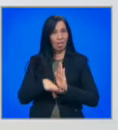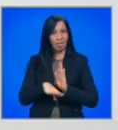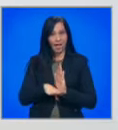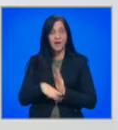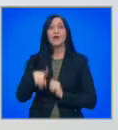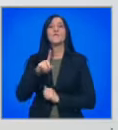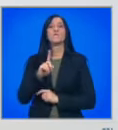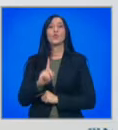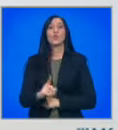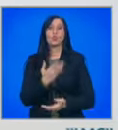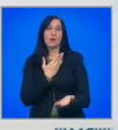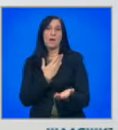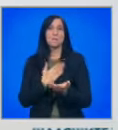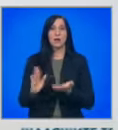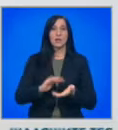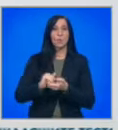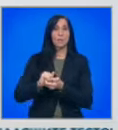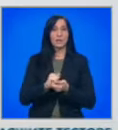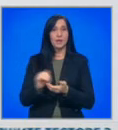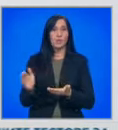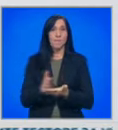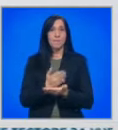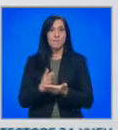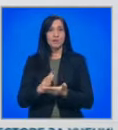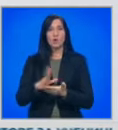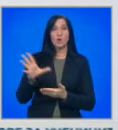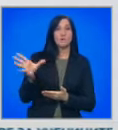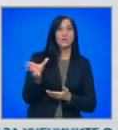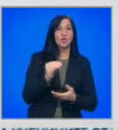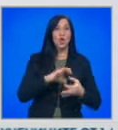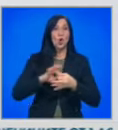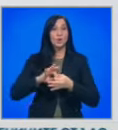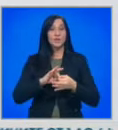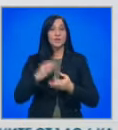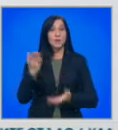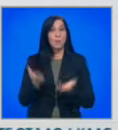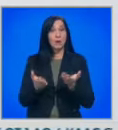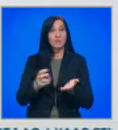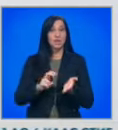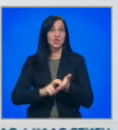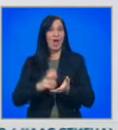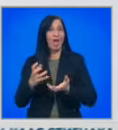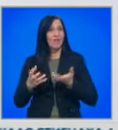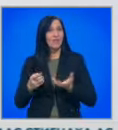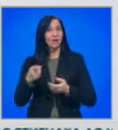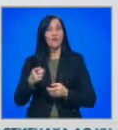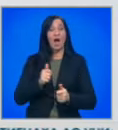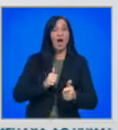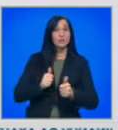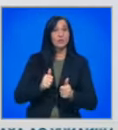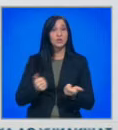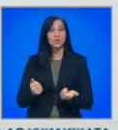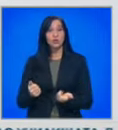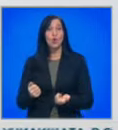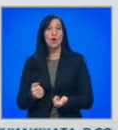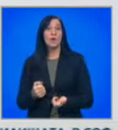които да премахне обединенията между всичките координатори на балансираща енергия. Това автоматично води